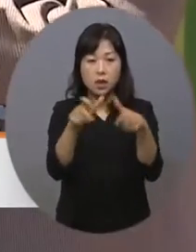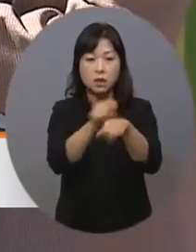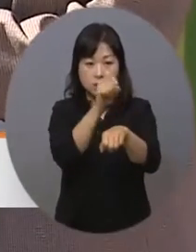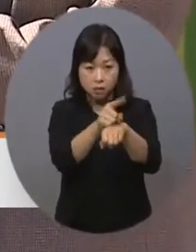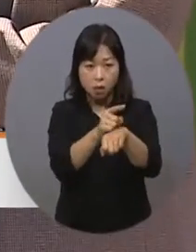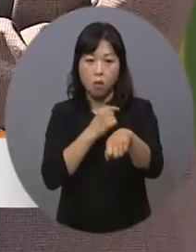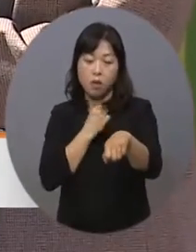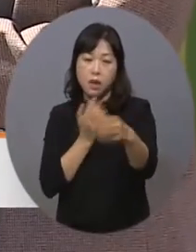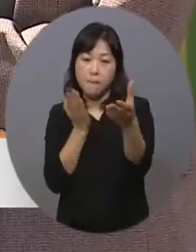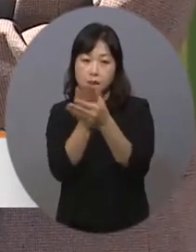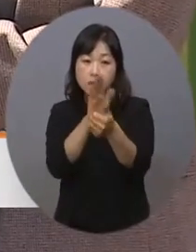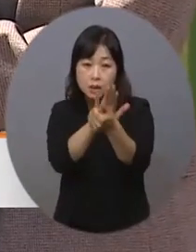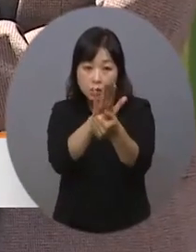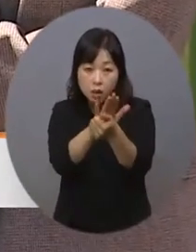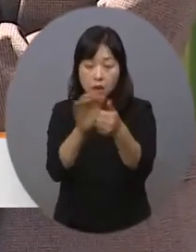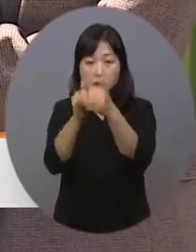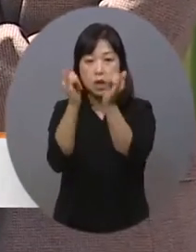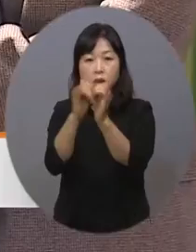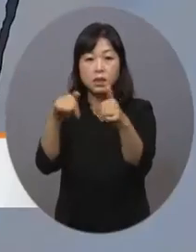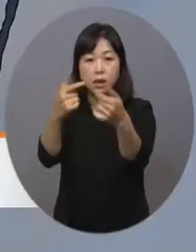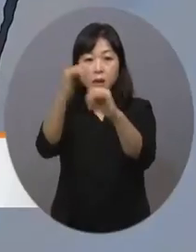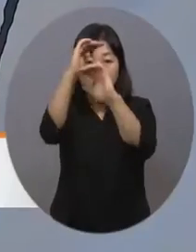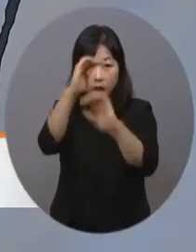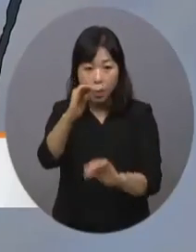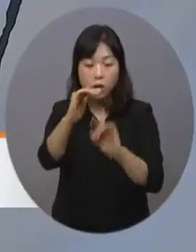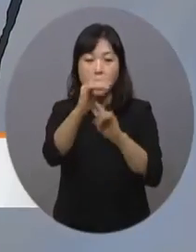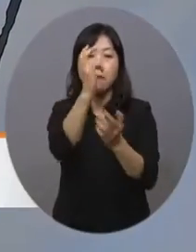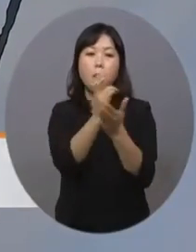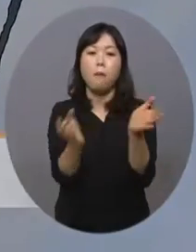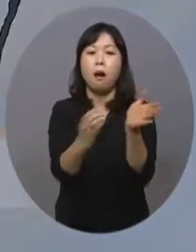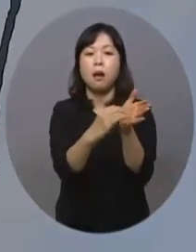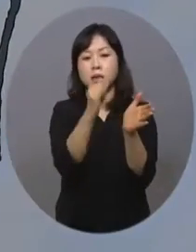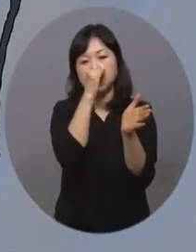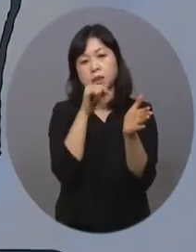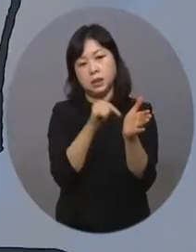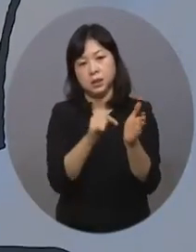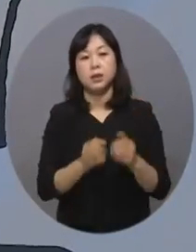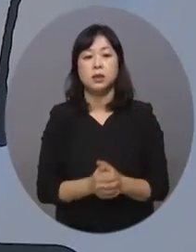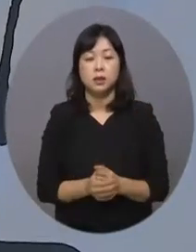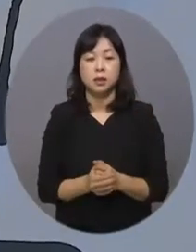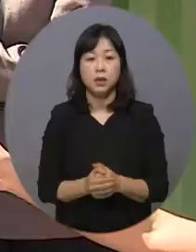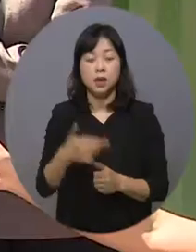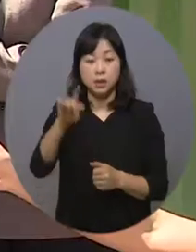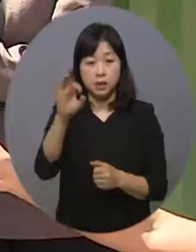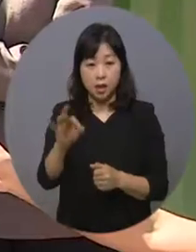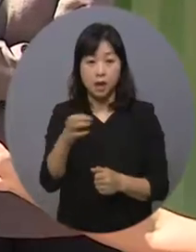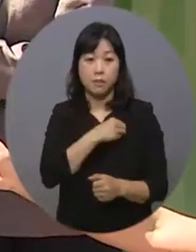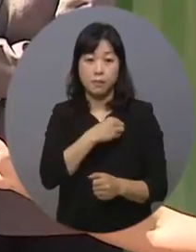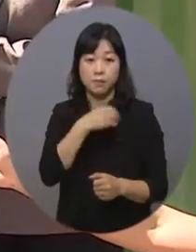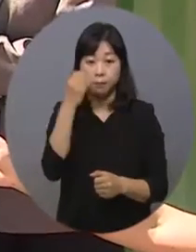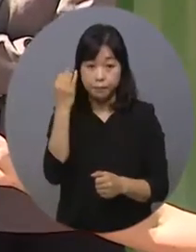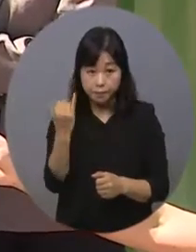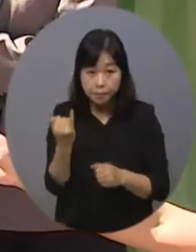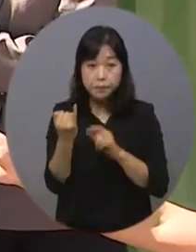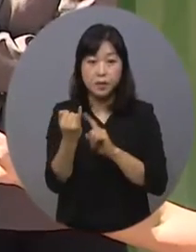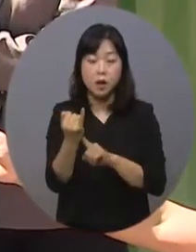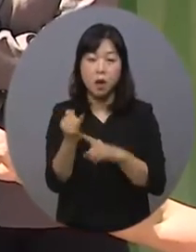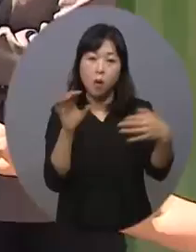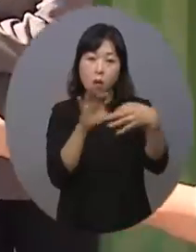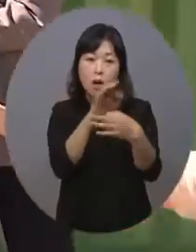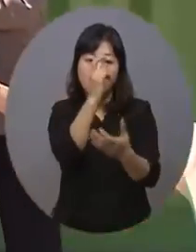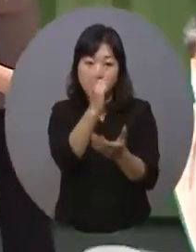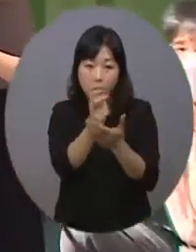지원, 사회 참여를 담아냈다는 것이 장애계의 입장입니다. 이날 장혜영 의원은 관련법 제정에 대한 의지를